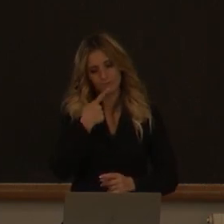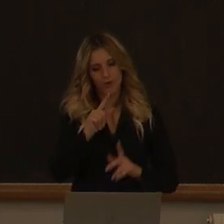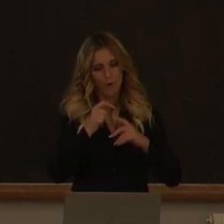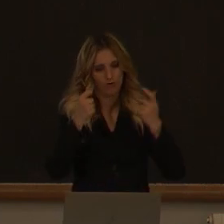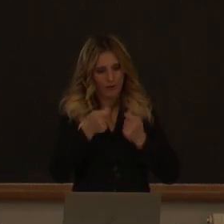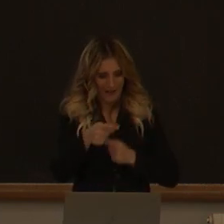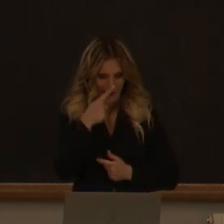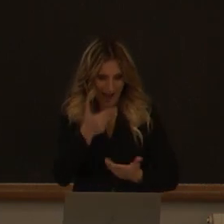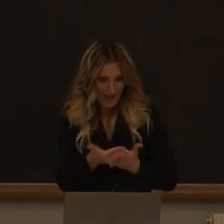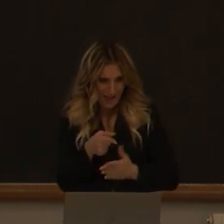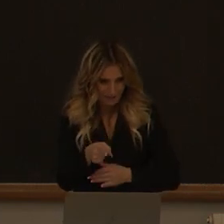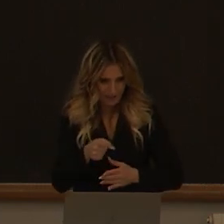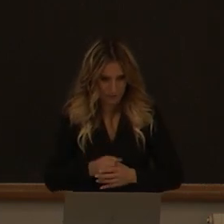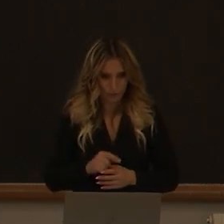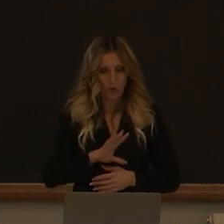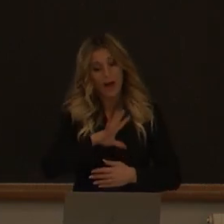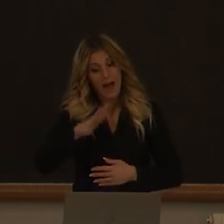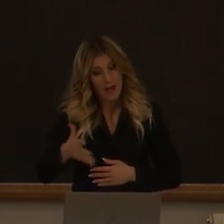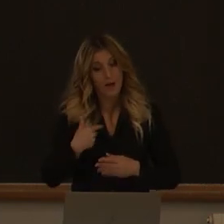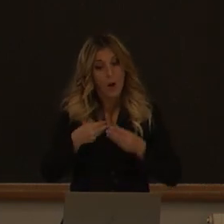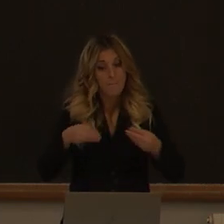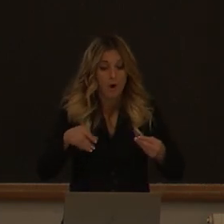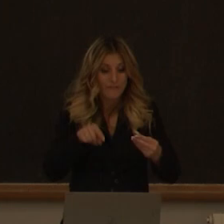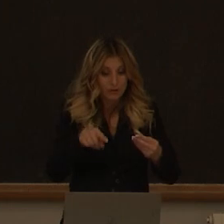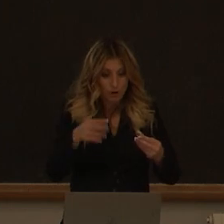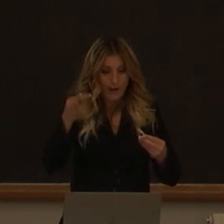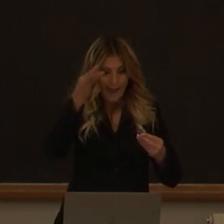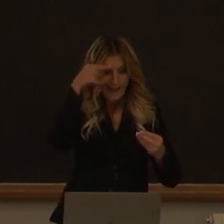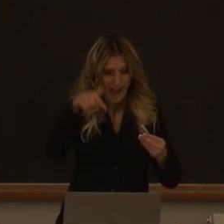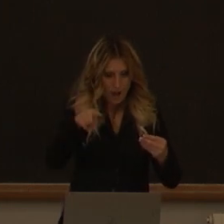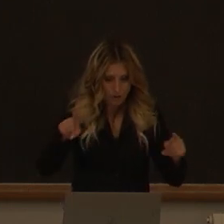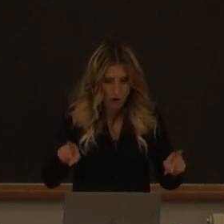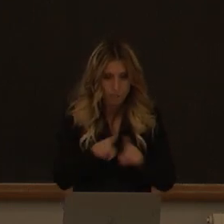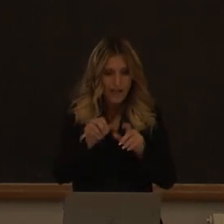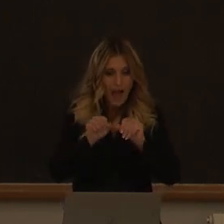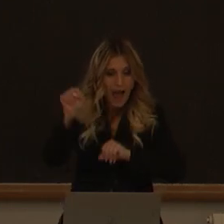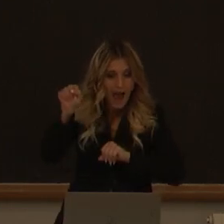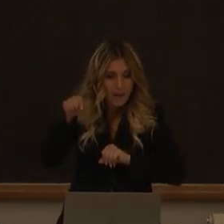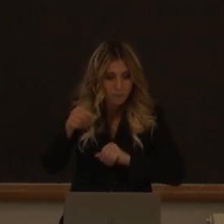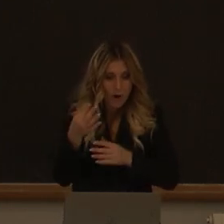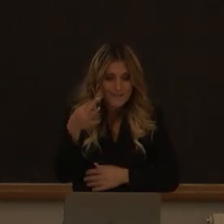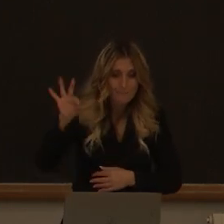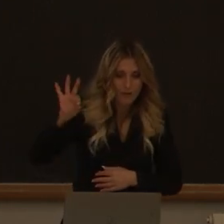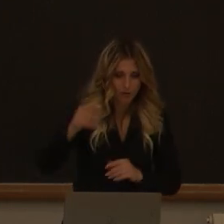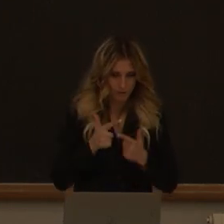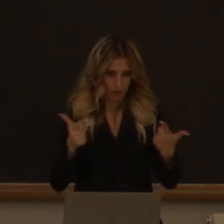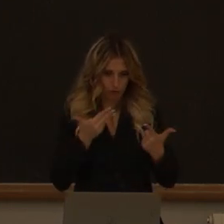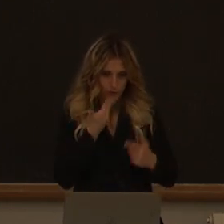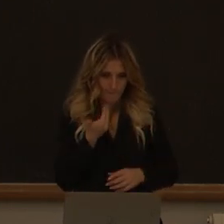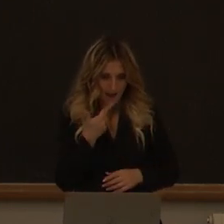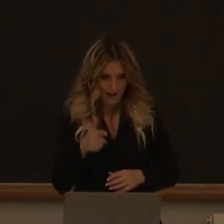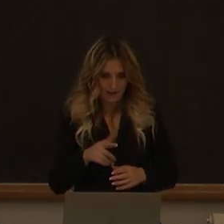generale. Inoltre la professione anche in questo caso non ha uno specifico albo o ordine di afferenza.